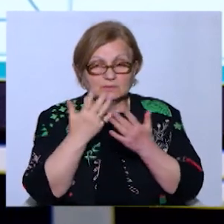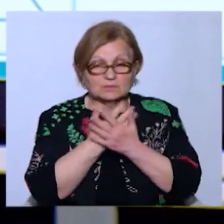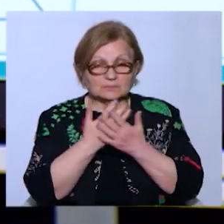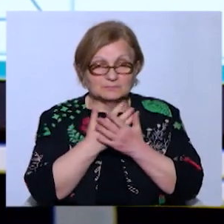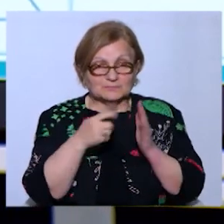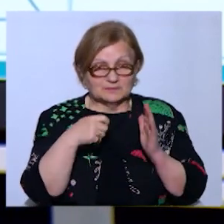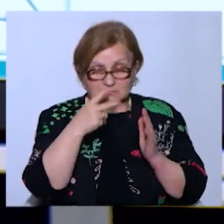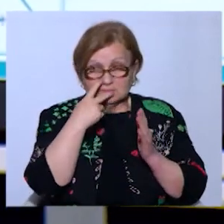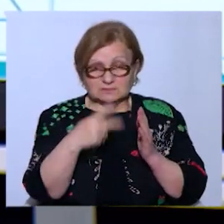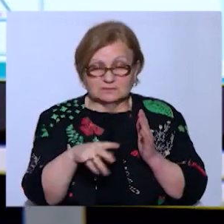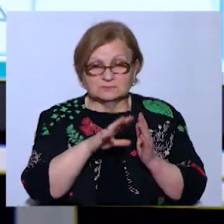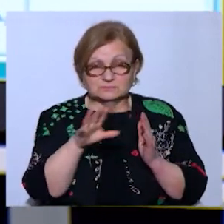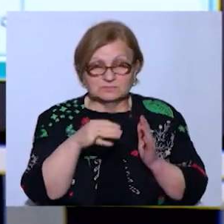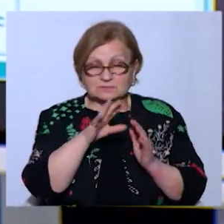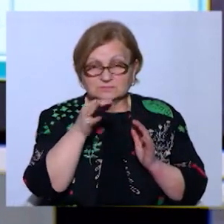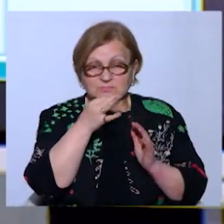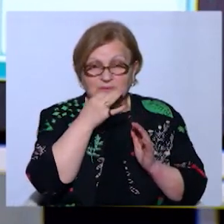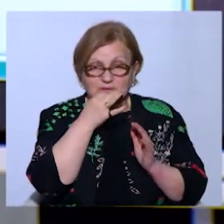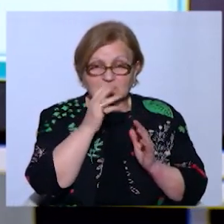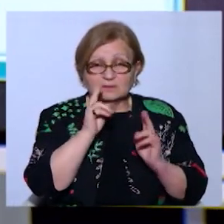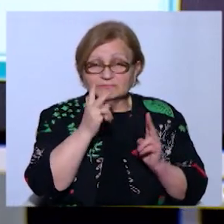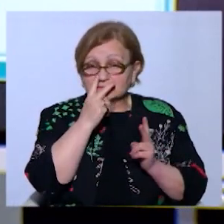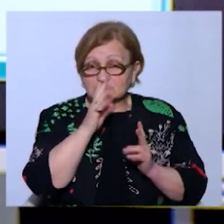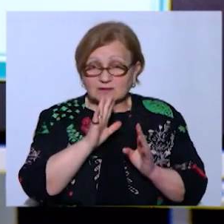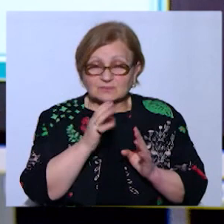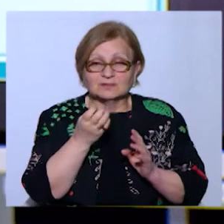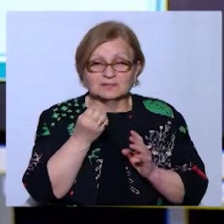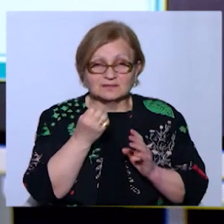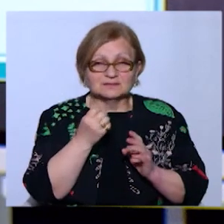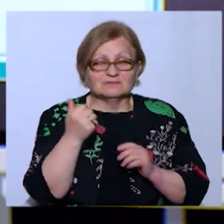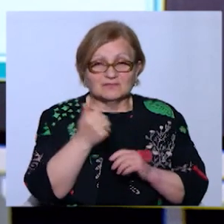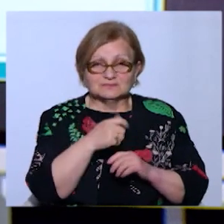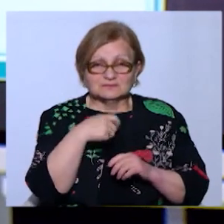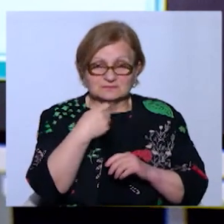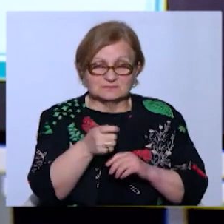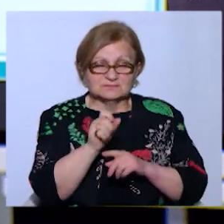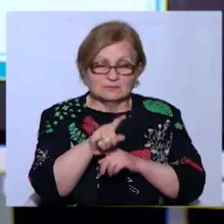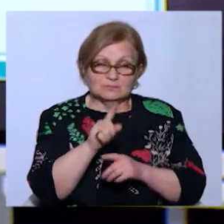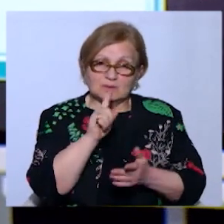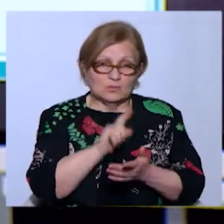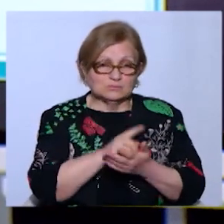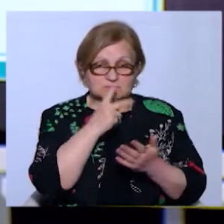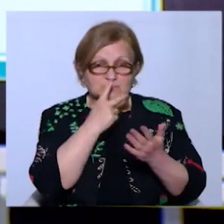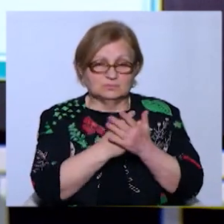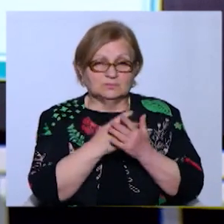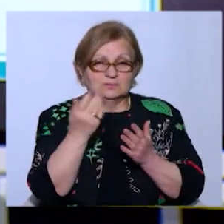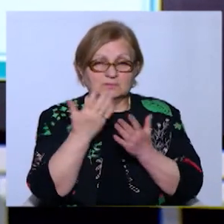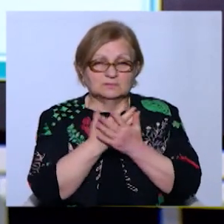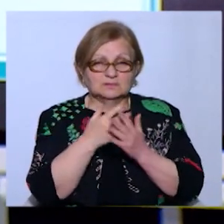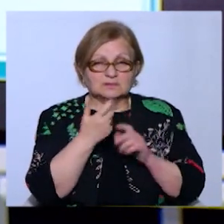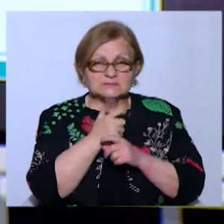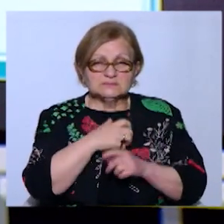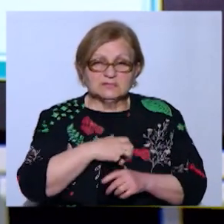„იმედია ყველამ უყურეთ“ და მოგეწონათ, ვინც არ უყურეთ, კიდევ ერთ კვირას გაძლევთ დავალებათ, რომ აუცილებლად უყუროთ, იმიტომ რომ